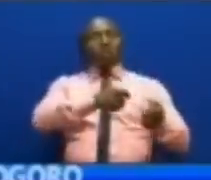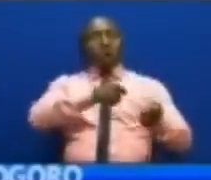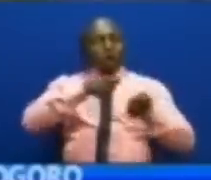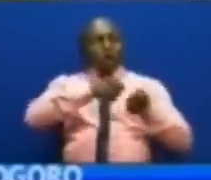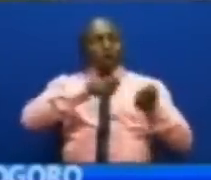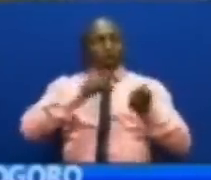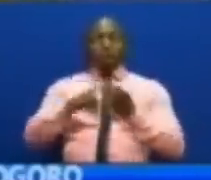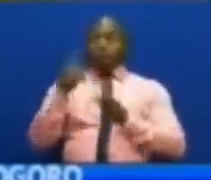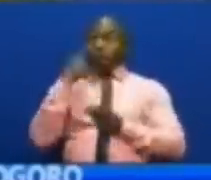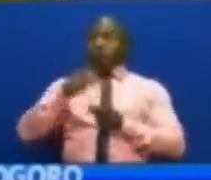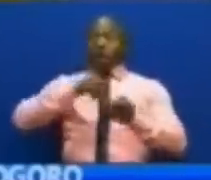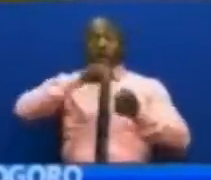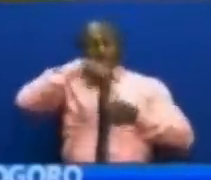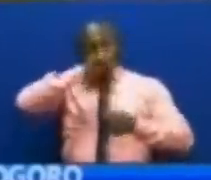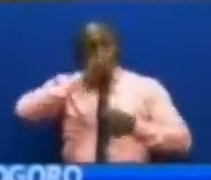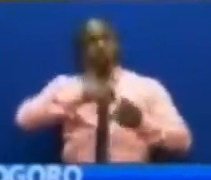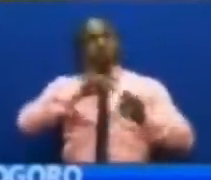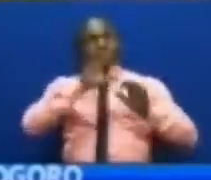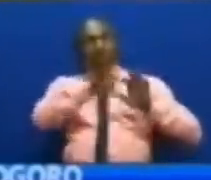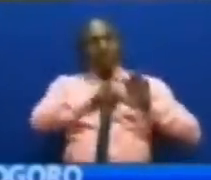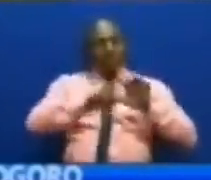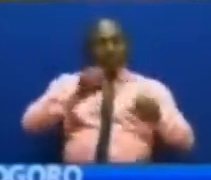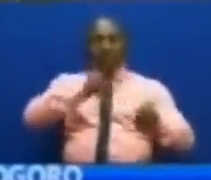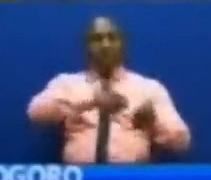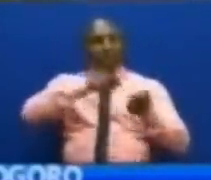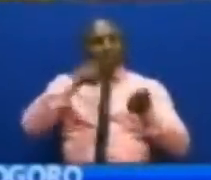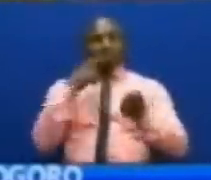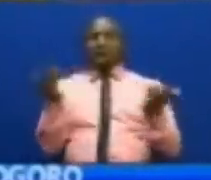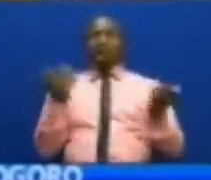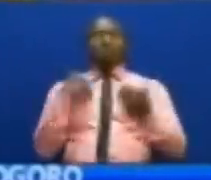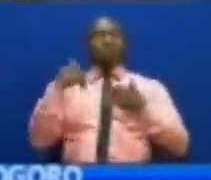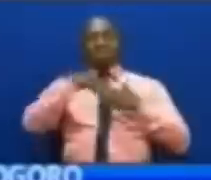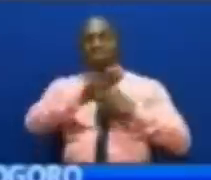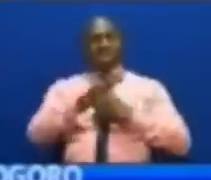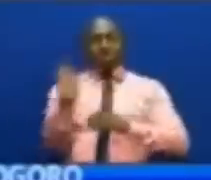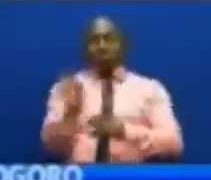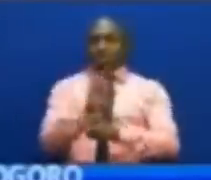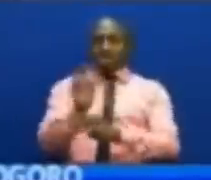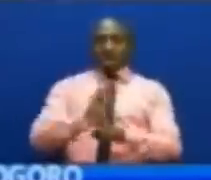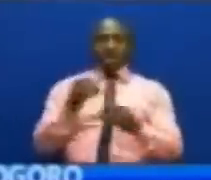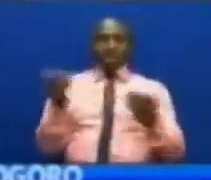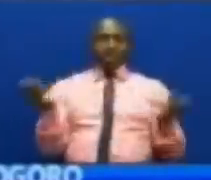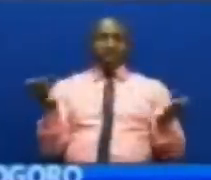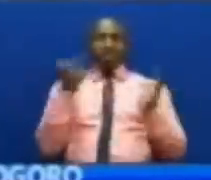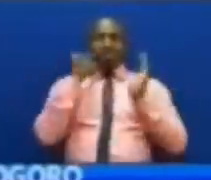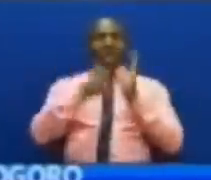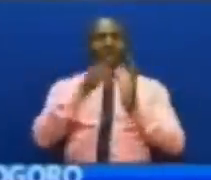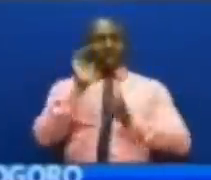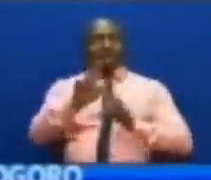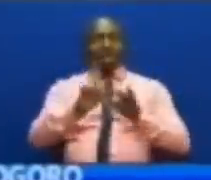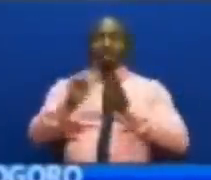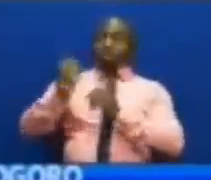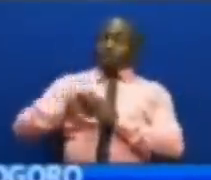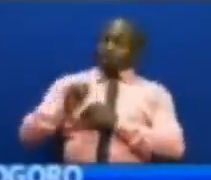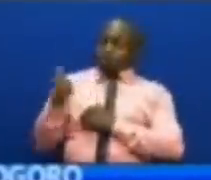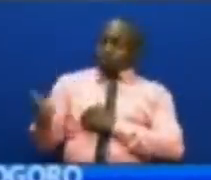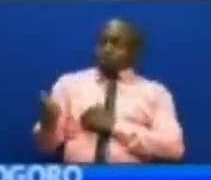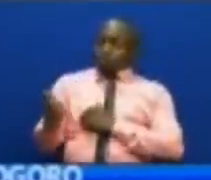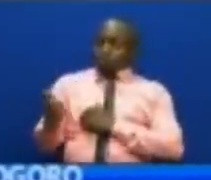Ukiona nguruwe anashambulia mihogo unasema kwamba basi siendi kulinda. Maana yake sasa unaruhusu nguruwe wafanye